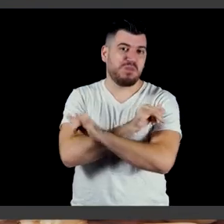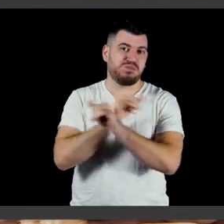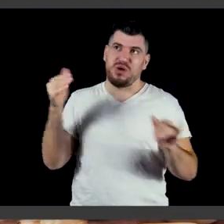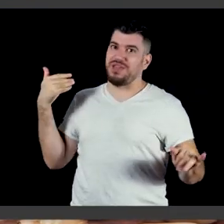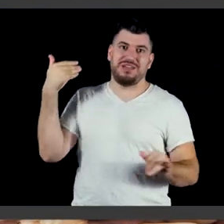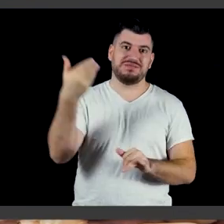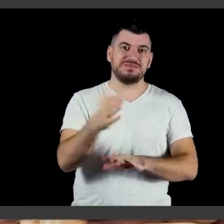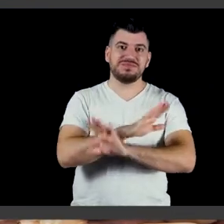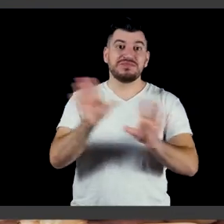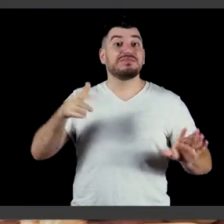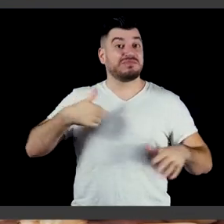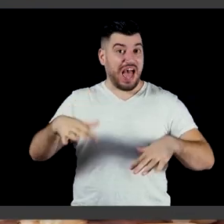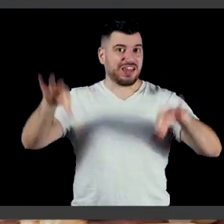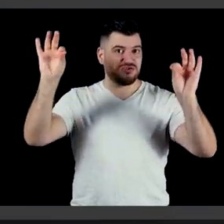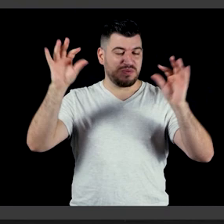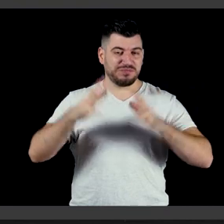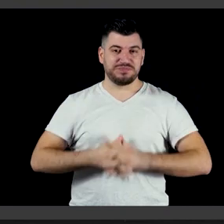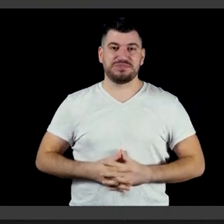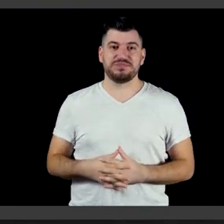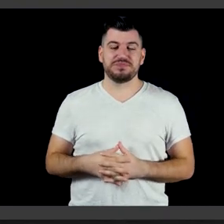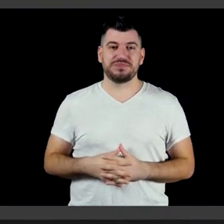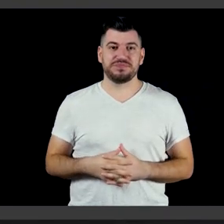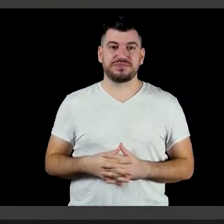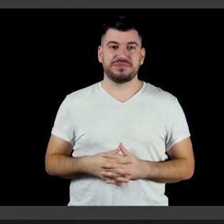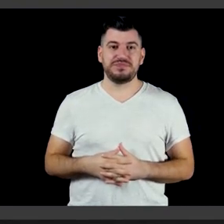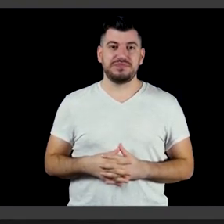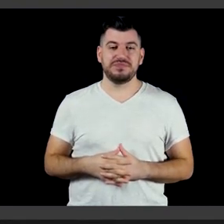δοκιμάσει. Πάμε λοιπόν να ξεκινήσουμε.